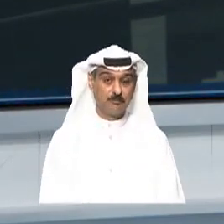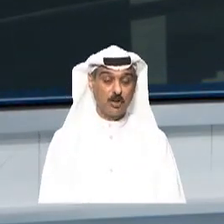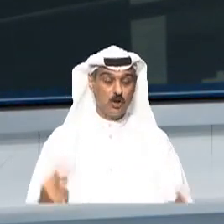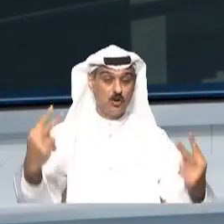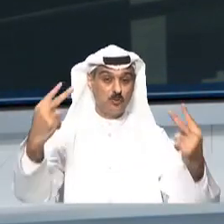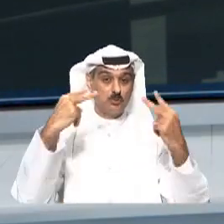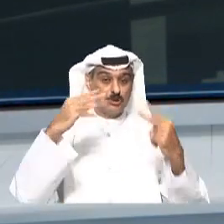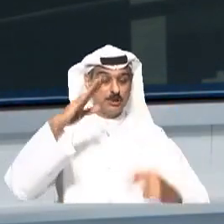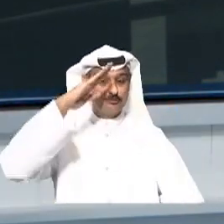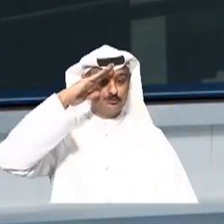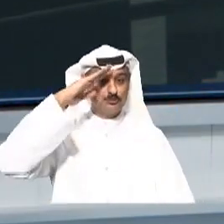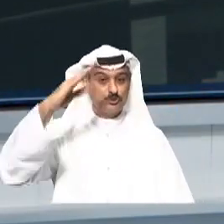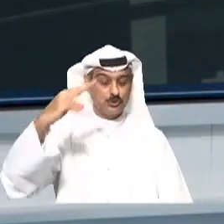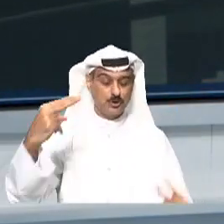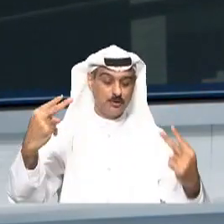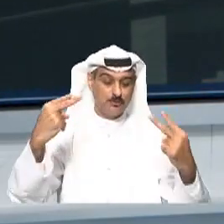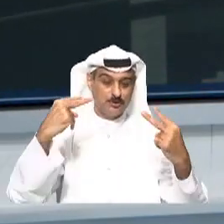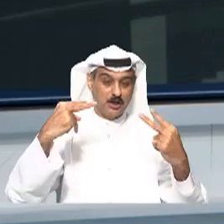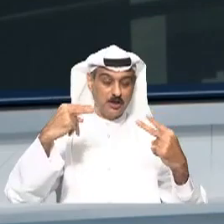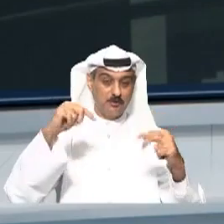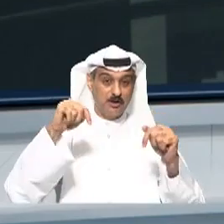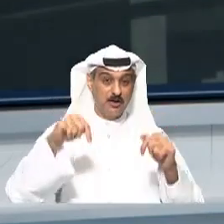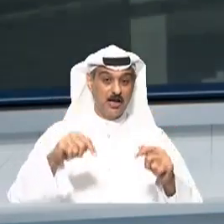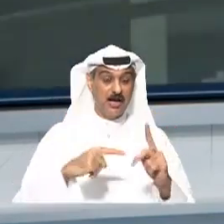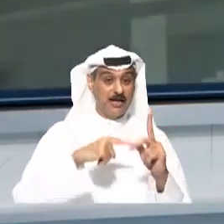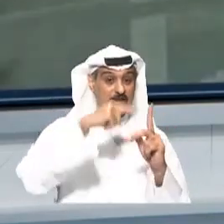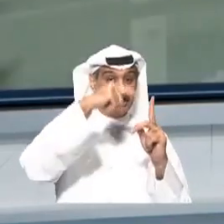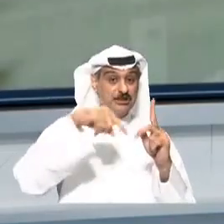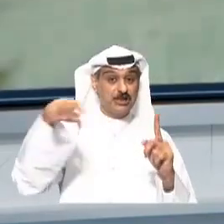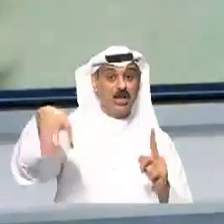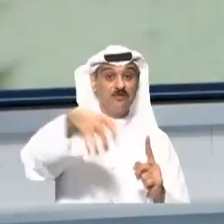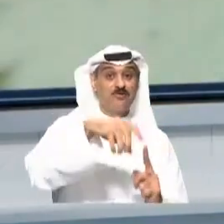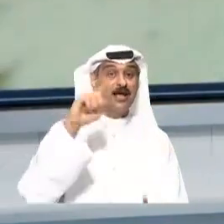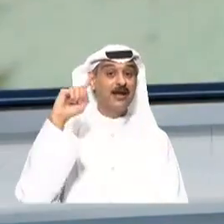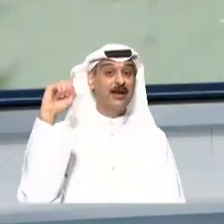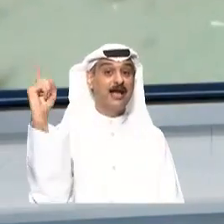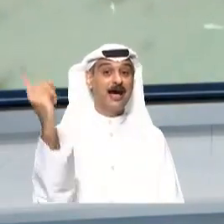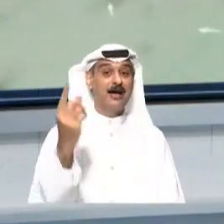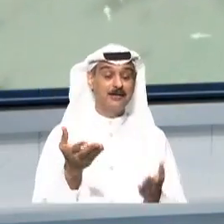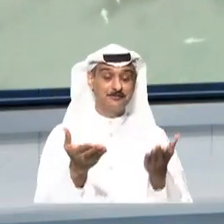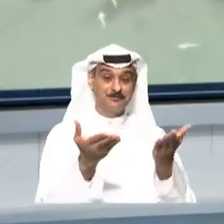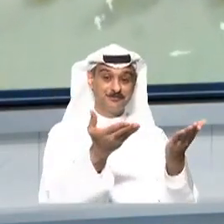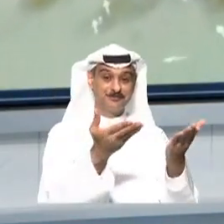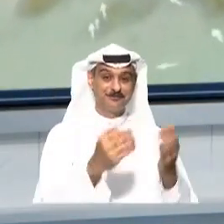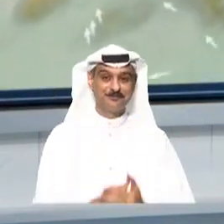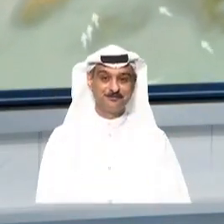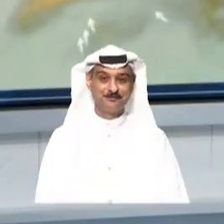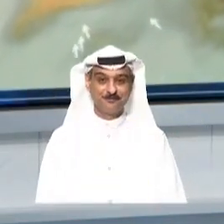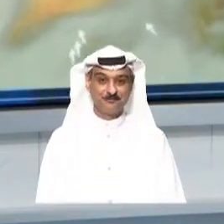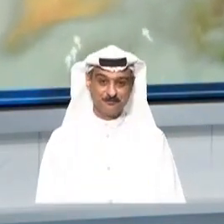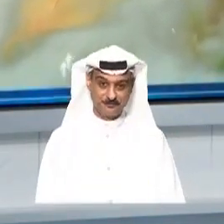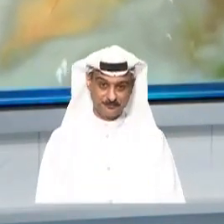المشاهدين أشكركم على حسن المتابعة، والآن نأخذكم في جولة مع درجات الحرارة في بعض العواصم العربية والعالمية.